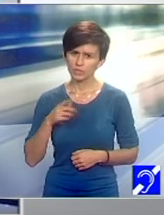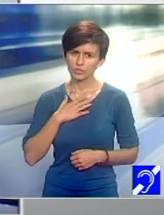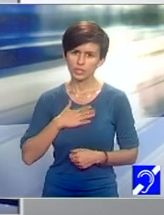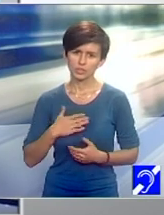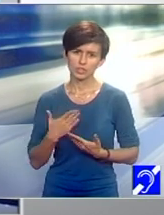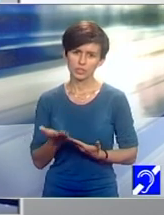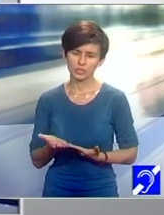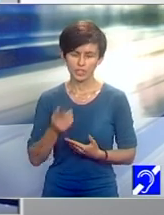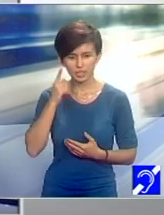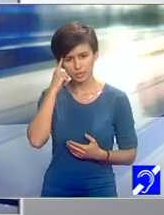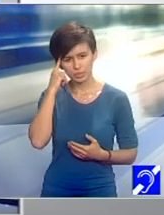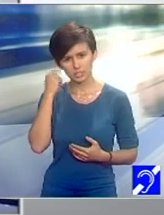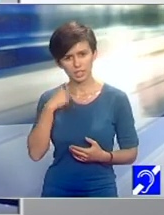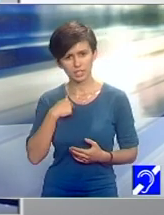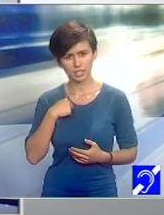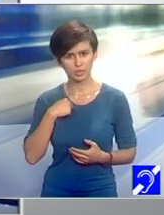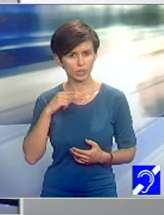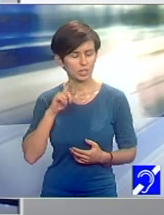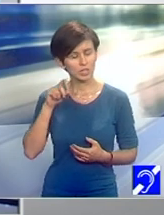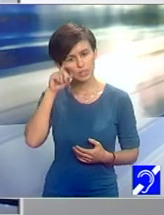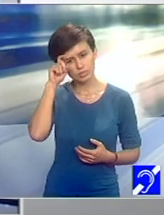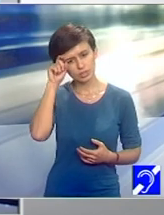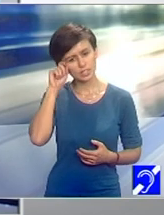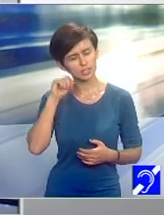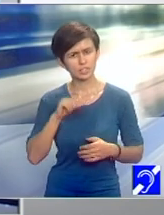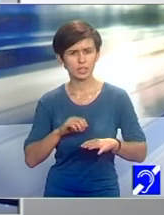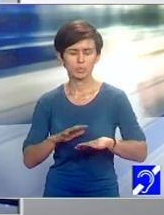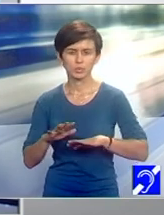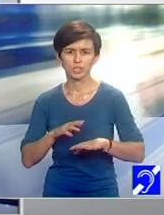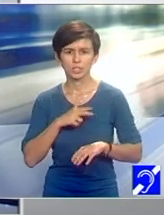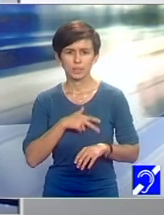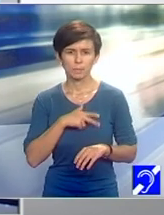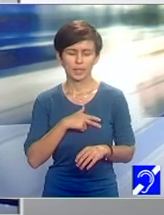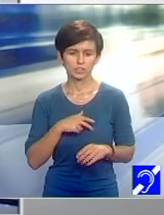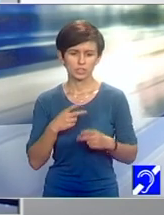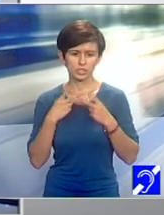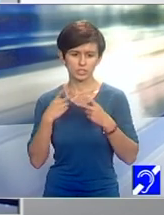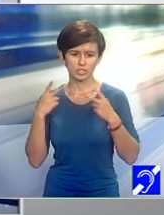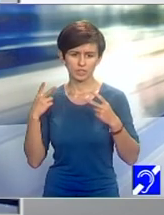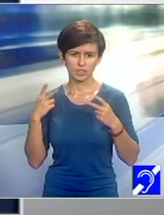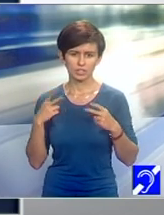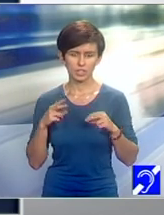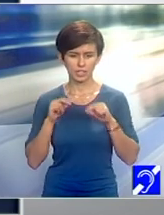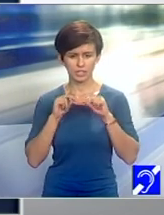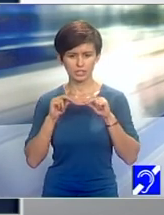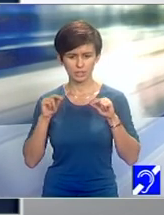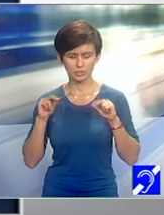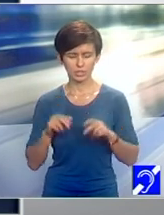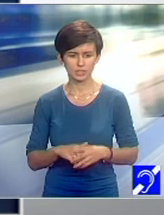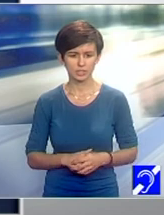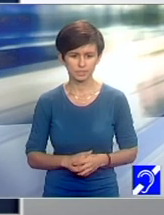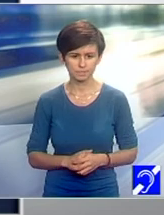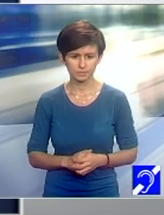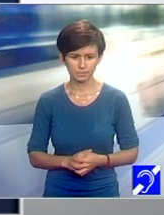în mobilitatea socială și în valoarea educației. Deci elita asociativă,